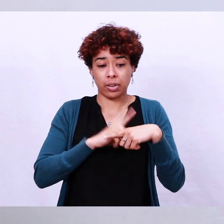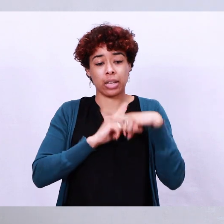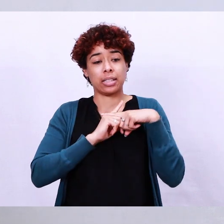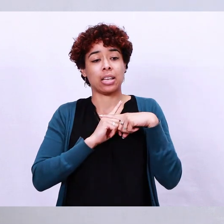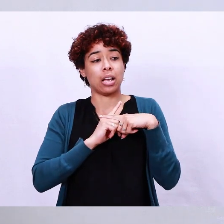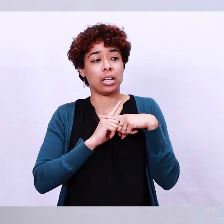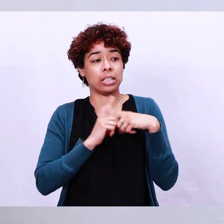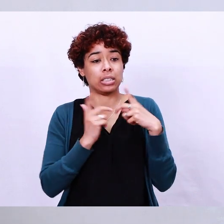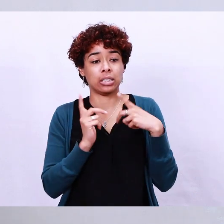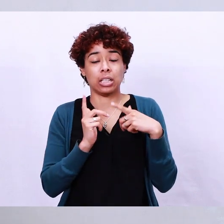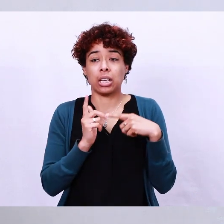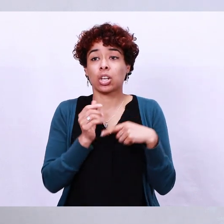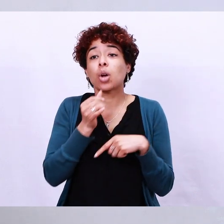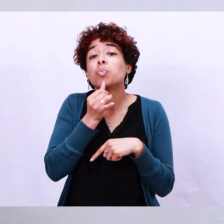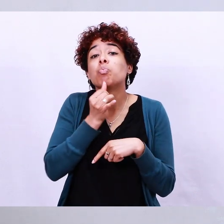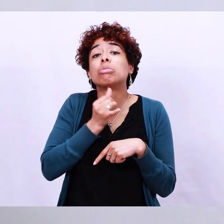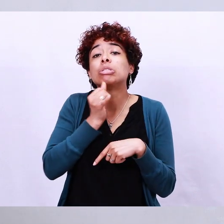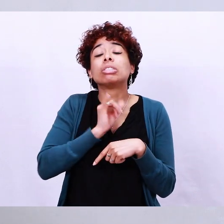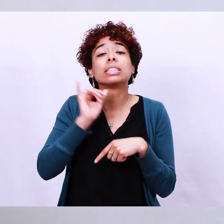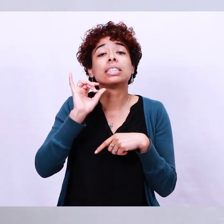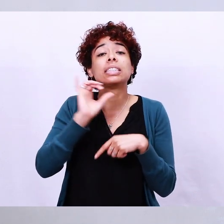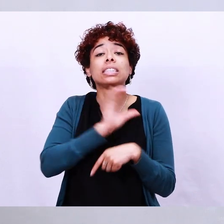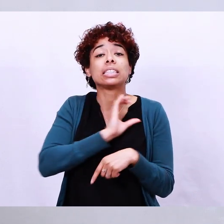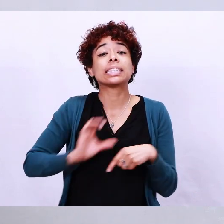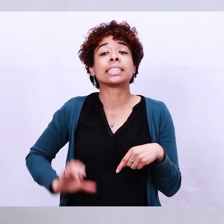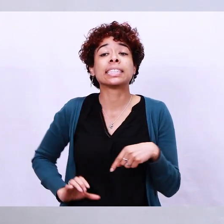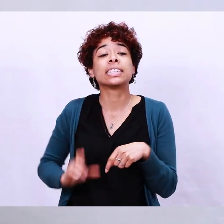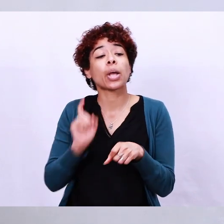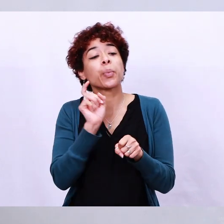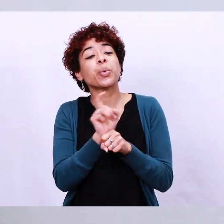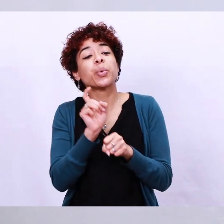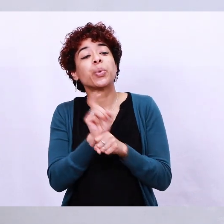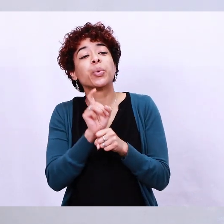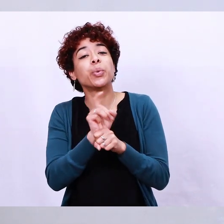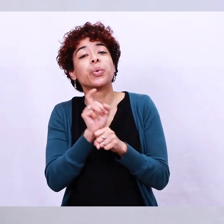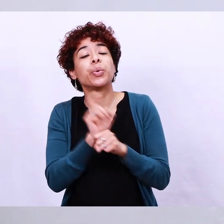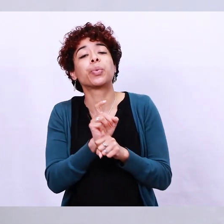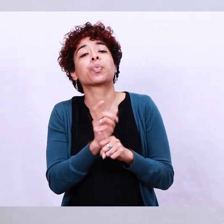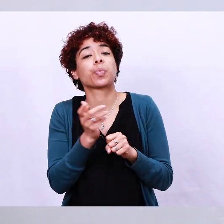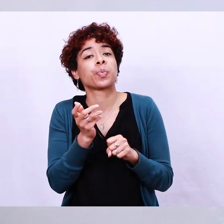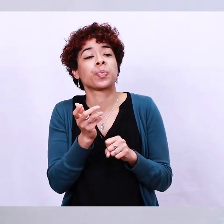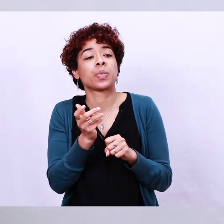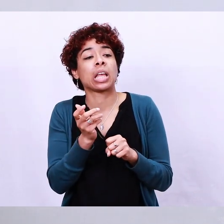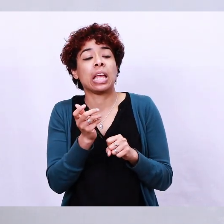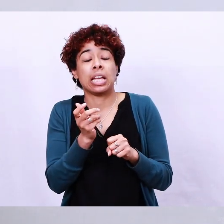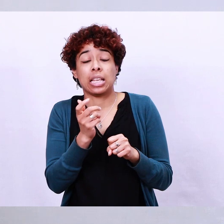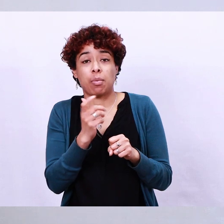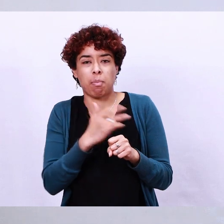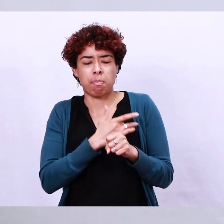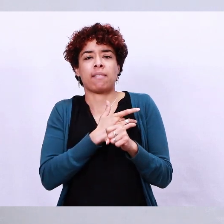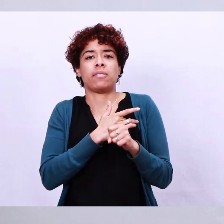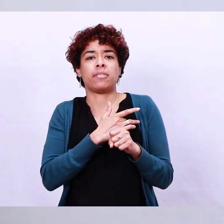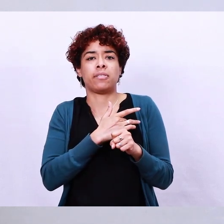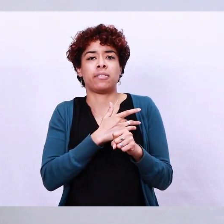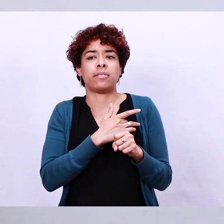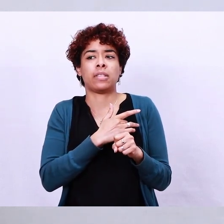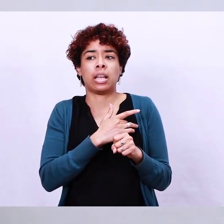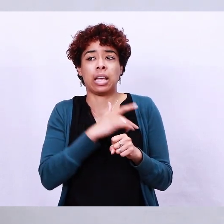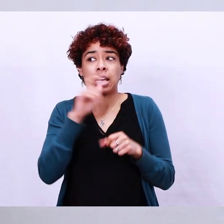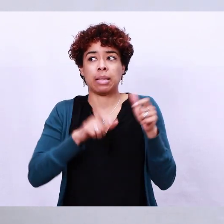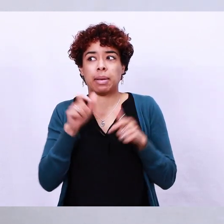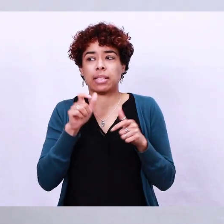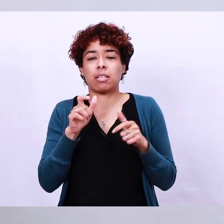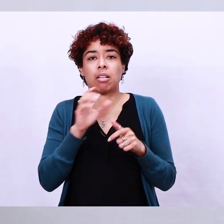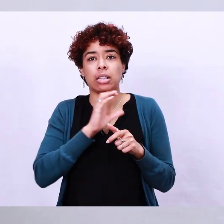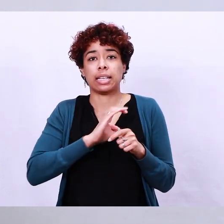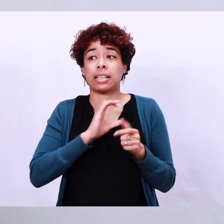nom de chrétien, le sobriquet à l'époque, cette petite moquerie qui était là et qui faisait mal en fait, eh bien certains